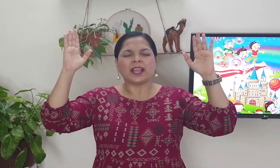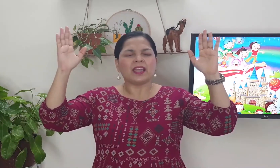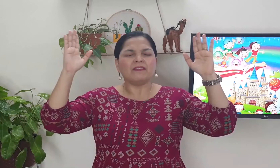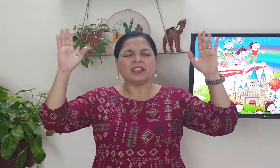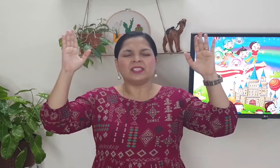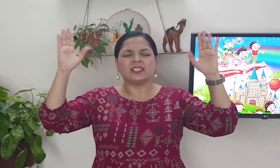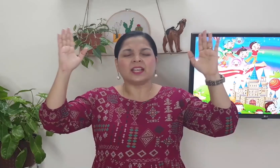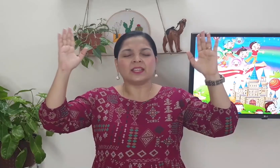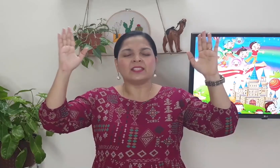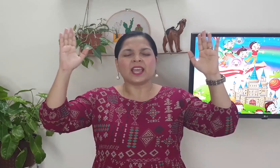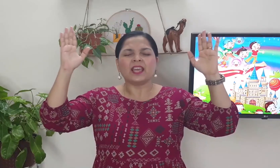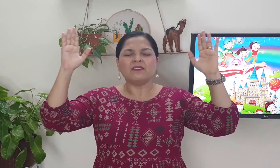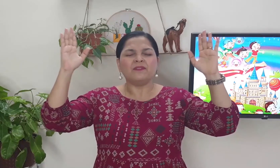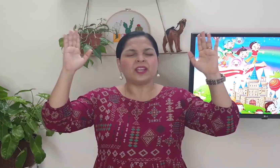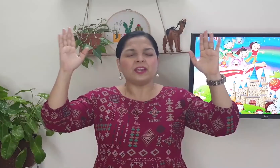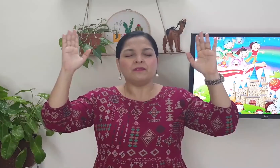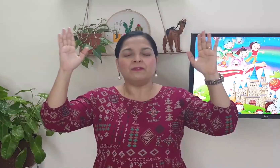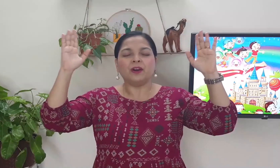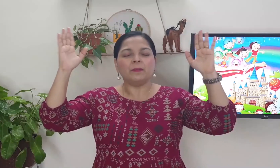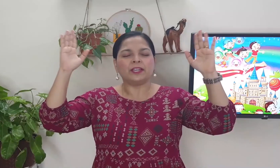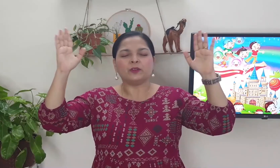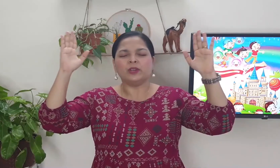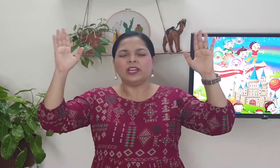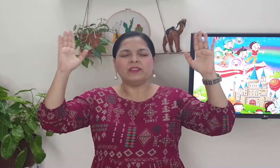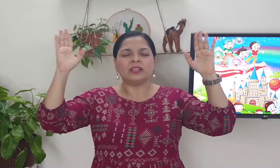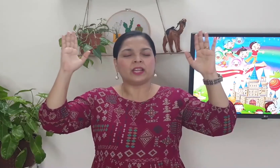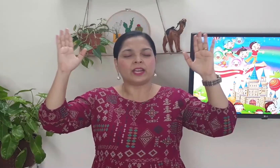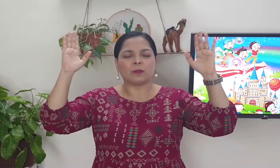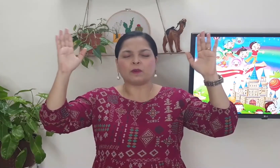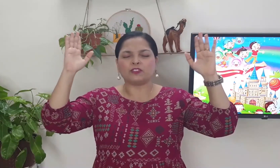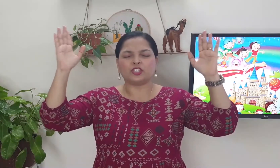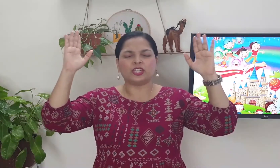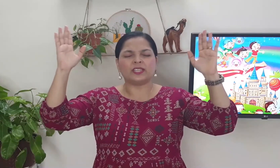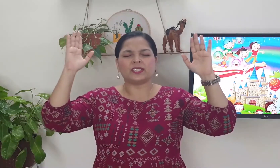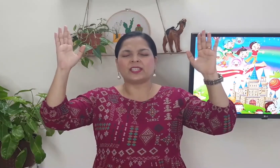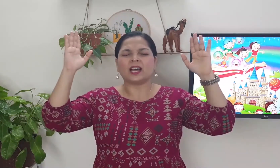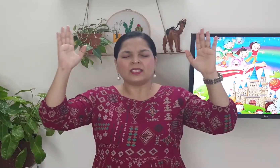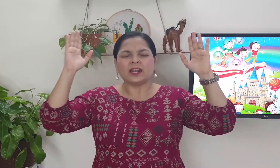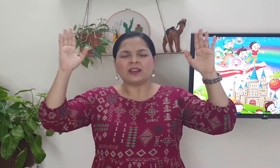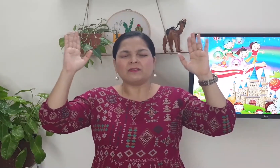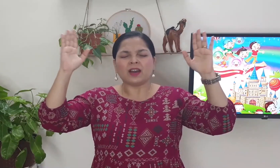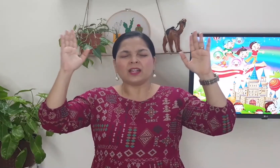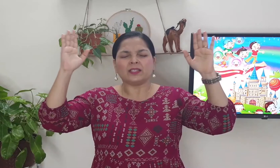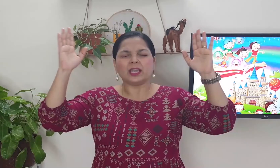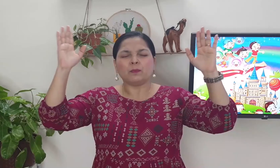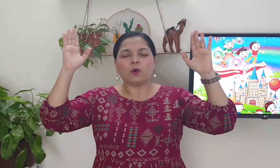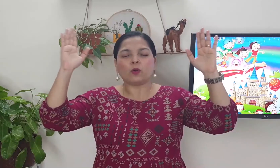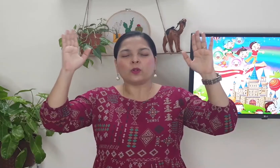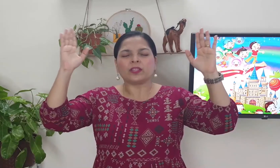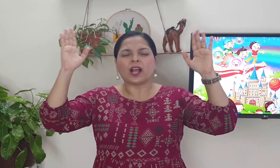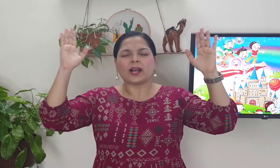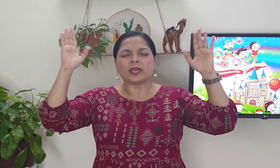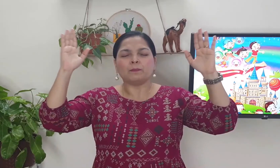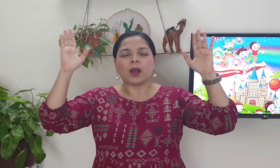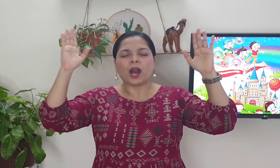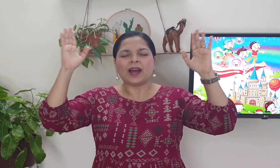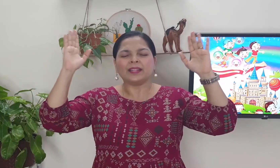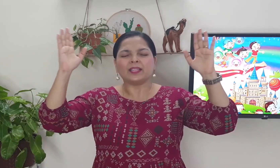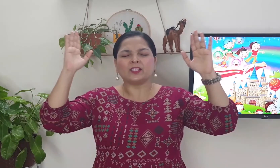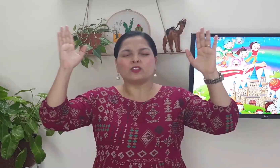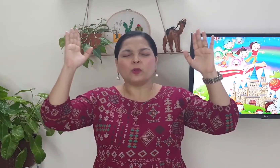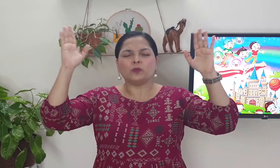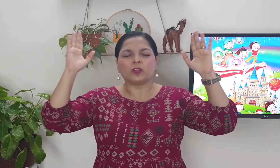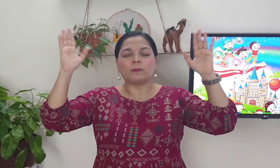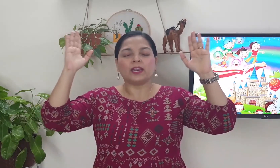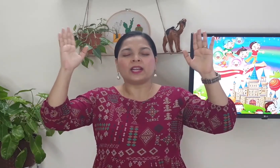आय कमांड एव्हरी सिकनेस, एव्हरी इन्फर्मिटीज टू लिव्ह राईट नाऊ इन द नेम ऑफ जीजस. धन्यवाद दीबो को तागी